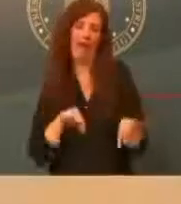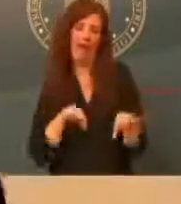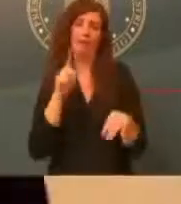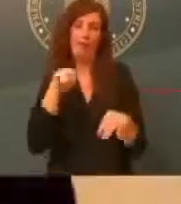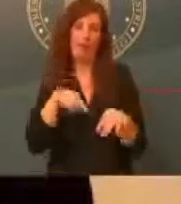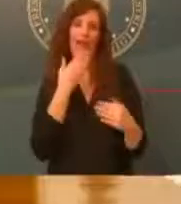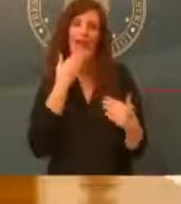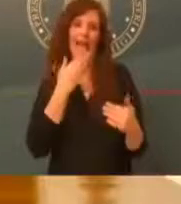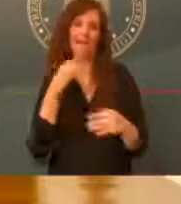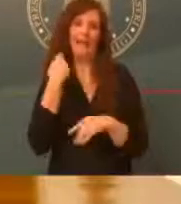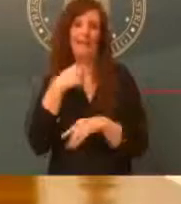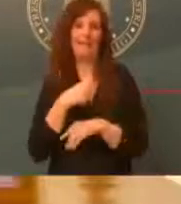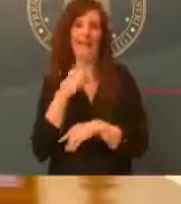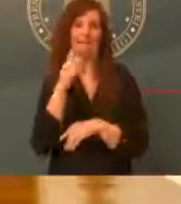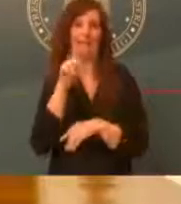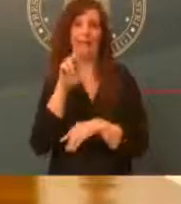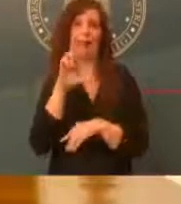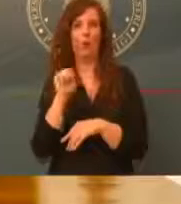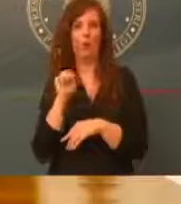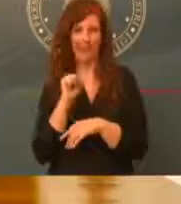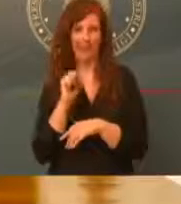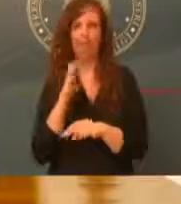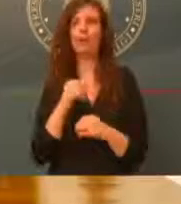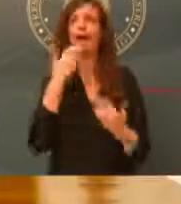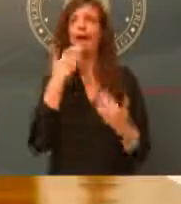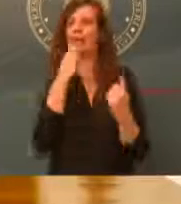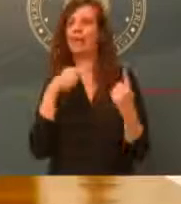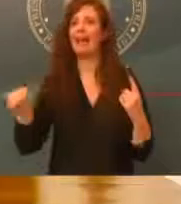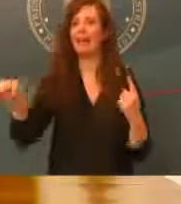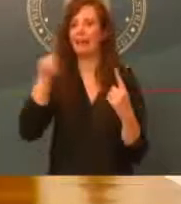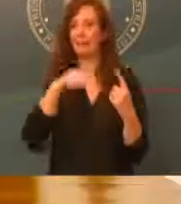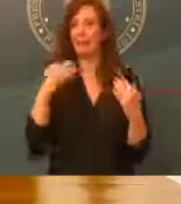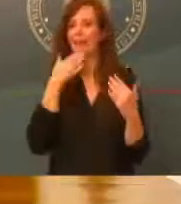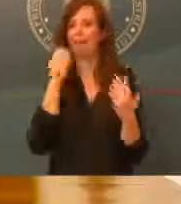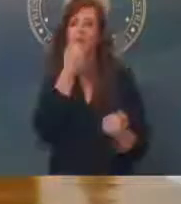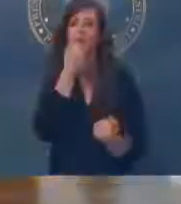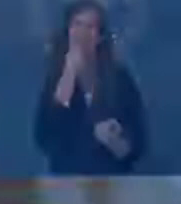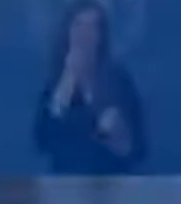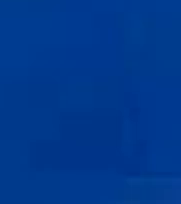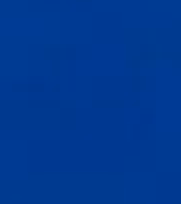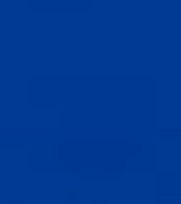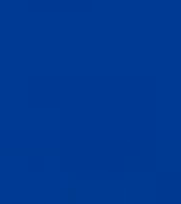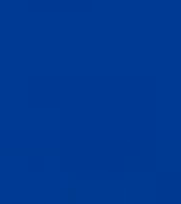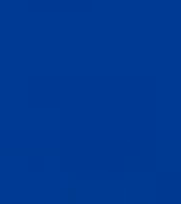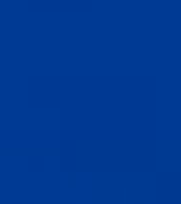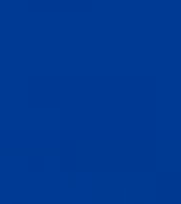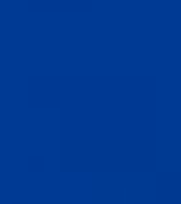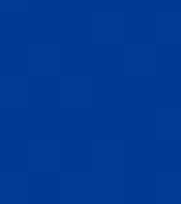Grazie, abbiate pazienza, ma...